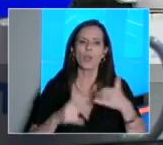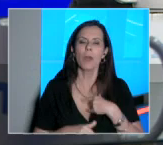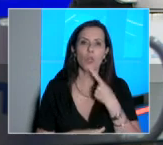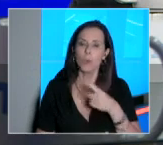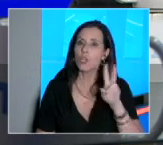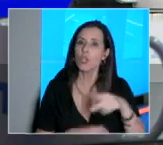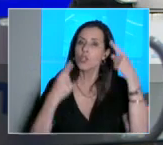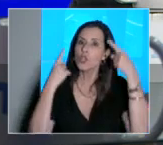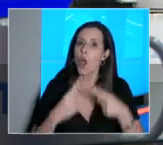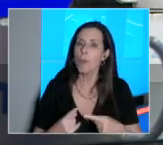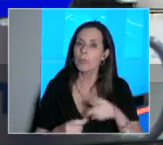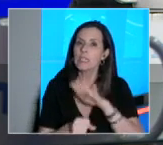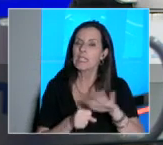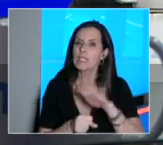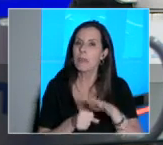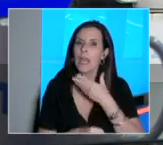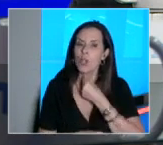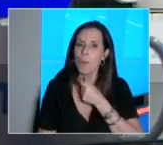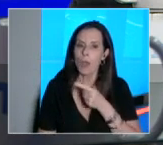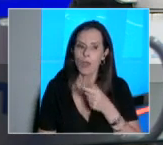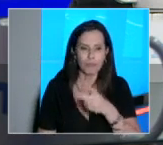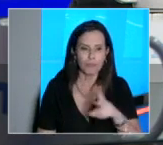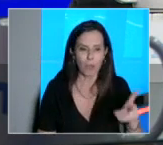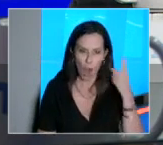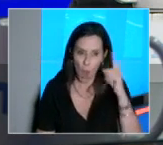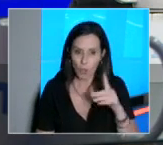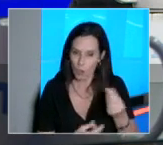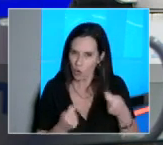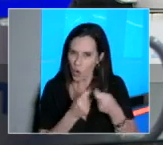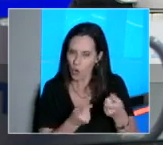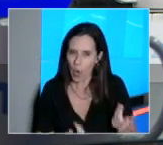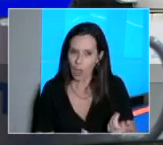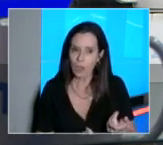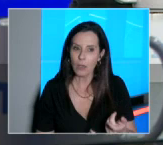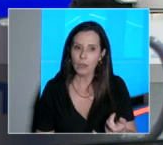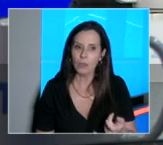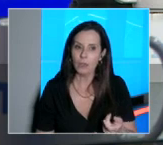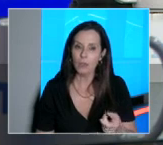אומר להם, יש יום נספי סודן. אומרים, מה זה הדבר הזה? לא מה, זה משהו כן. קשור אליכם?